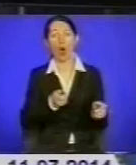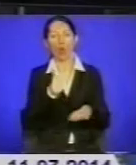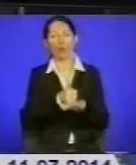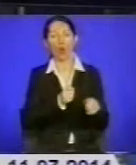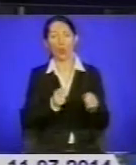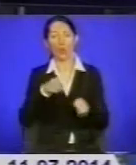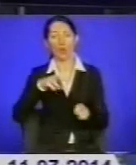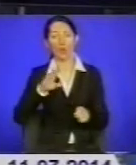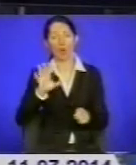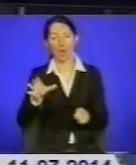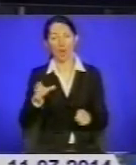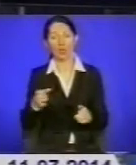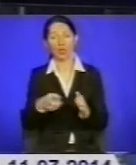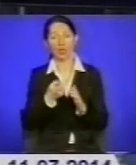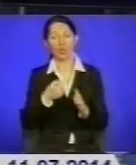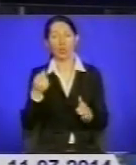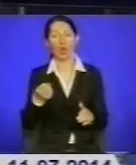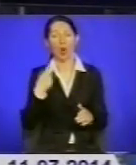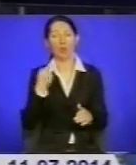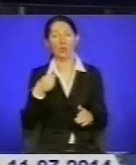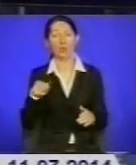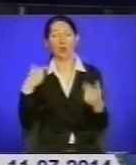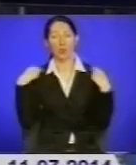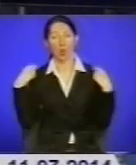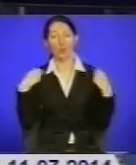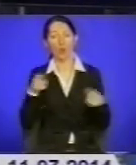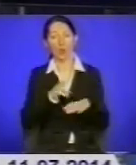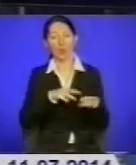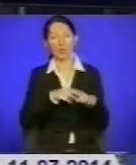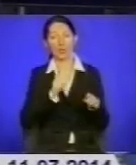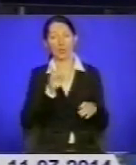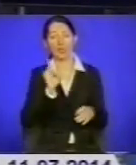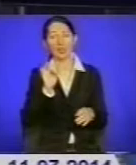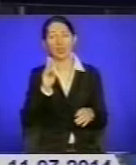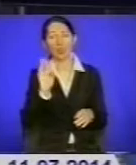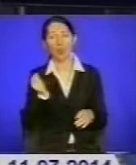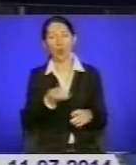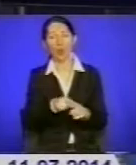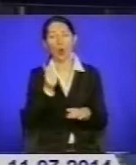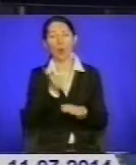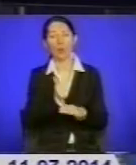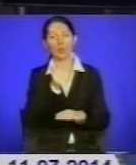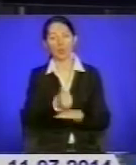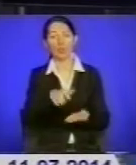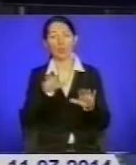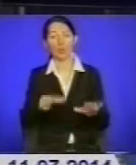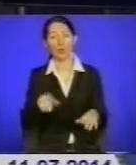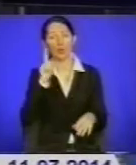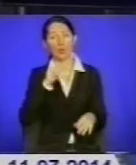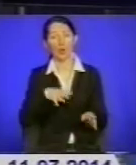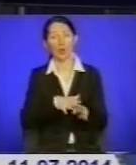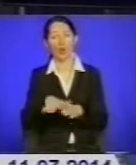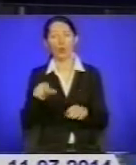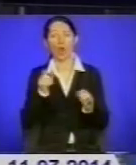Донецькій області полковником міліції Андрієм Крищенко, якого призначив на посаду тимчасово виконуючого обов'язки